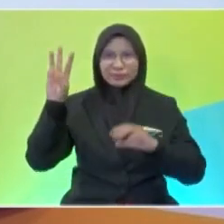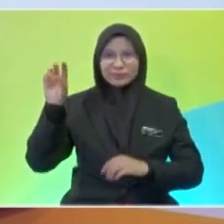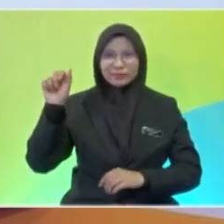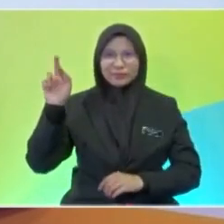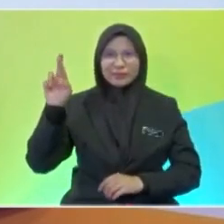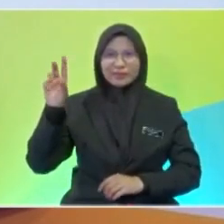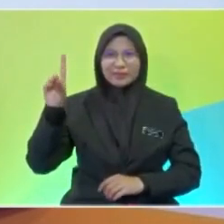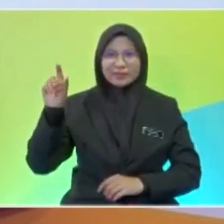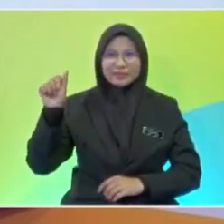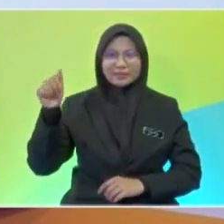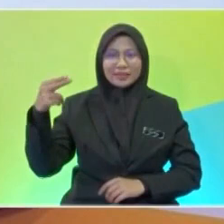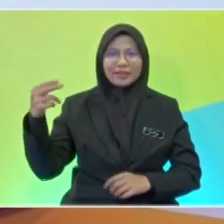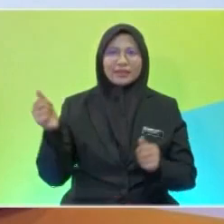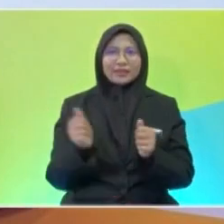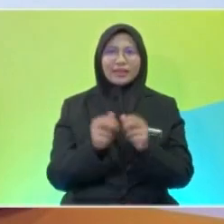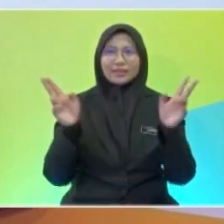Wardah